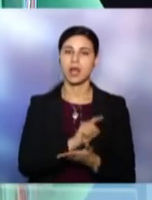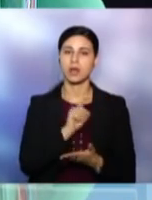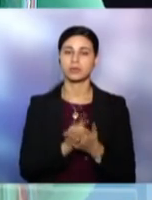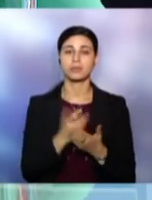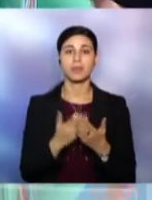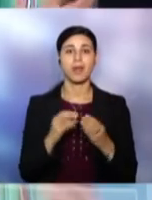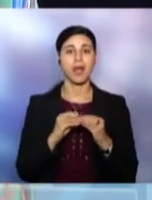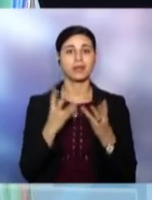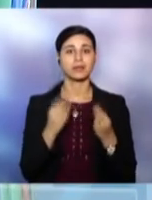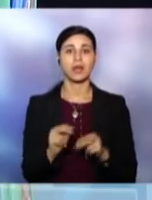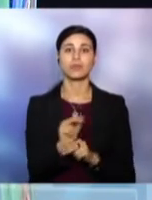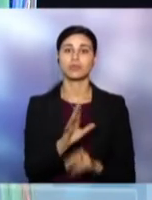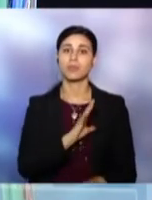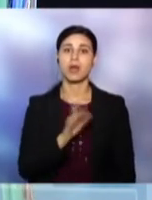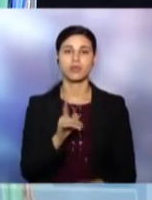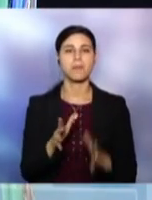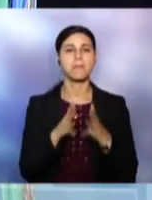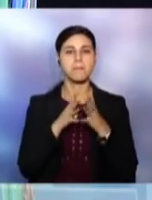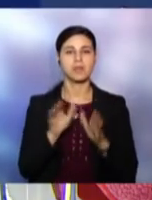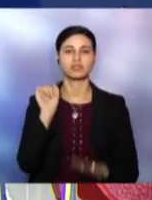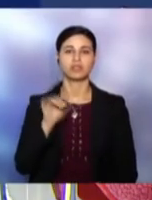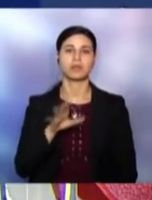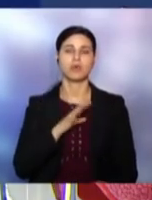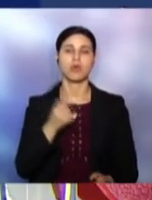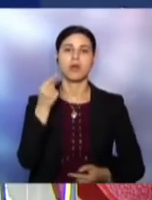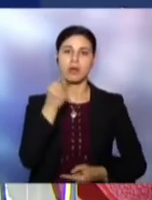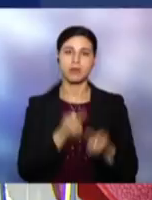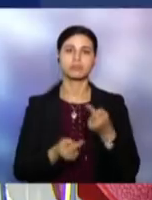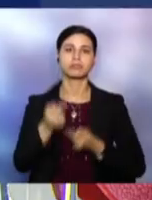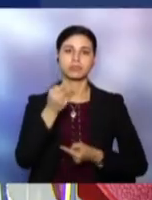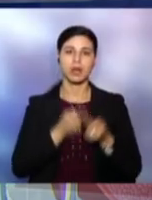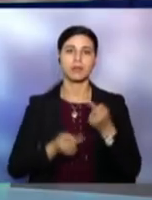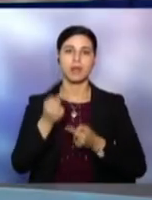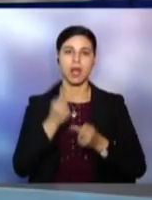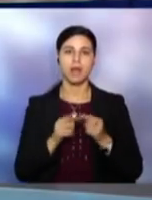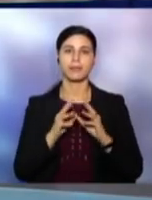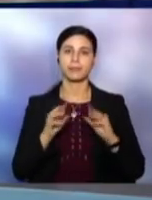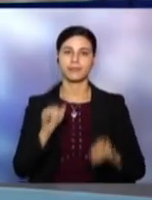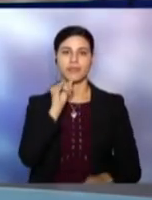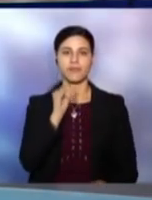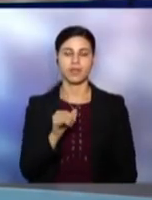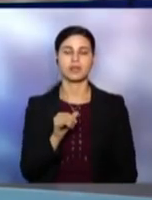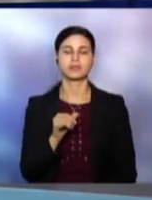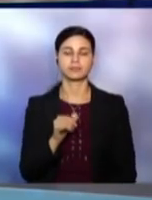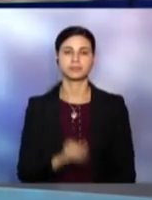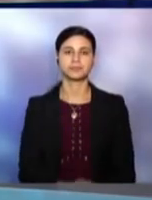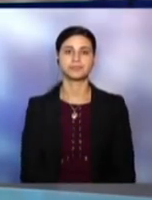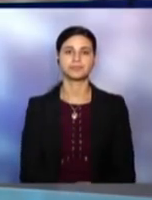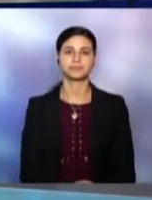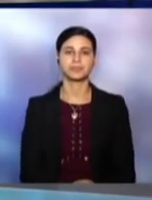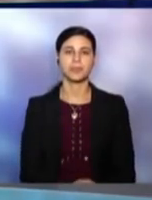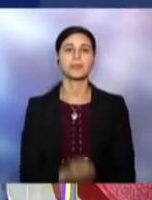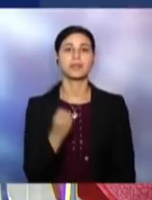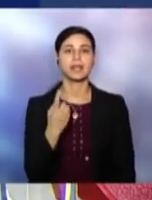დღეს არ ვაკეთებთ, დიდი უფრო მეტი რისკია იმისა, რომ ყოველ წუთში დაგჭირდეს მერე ანტიბიოტიკის გამოყენება. და კიდევ